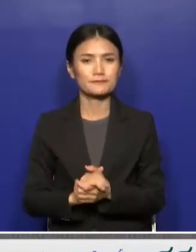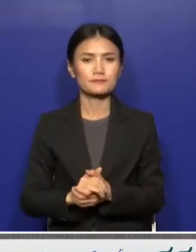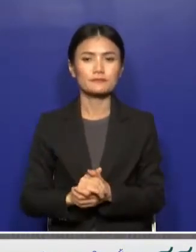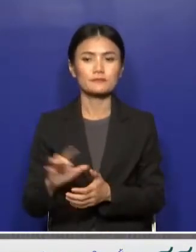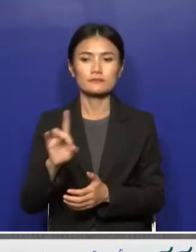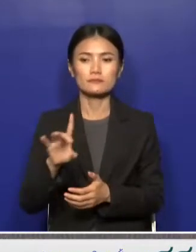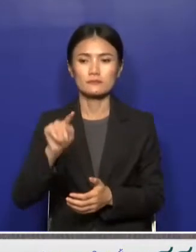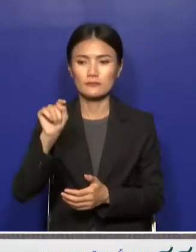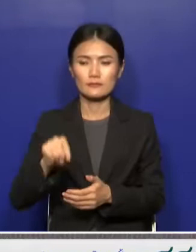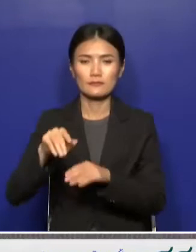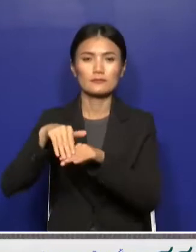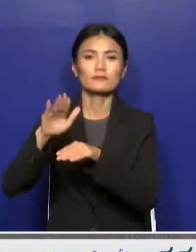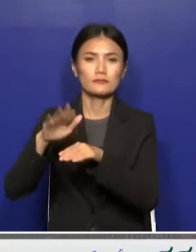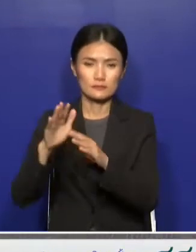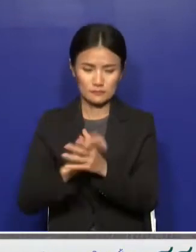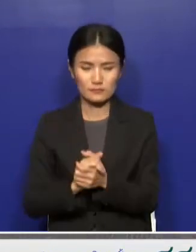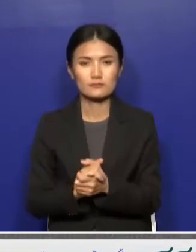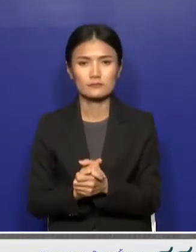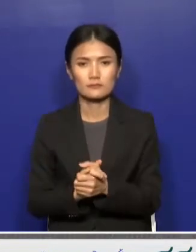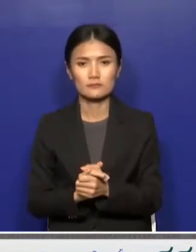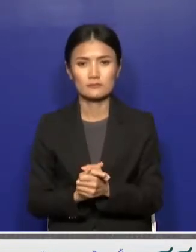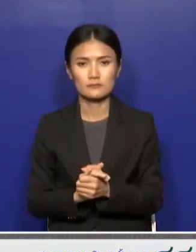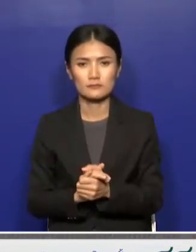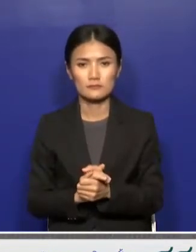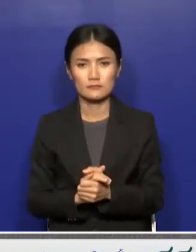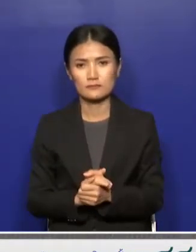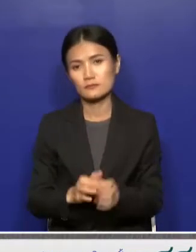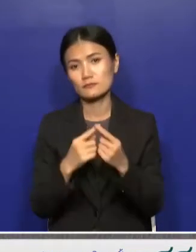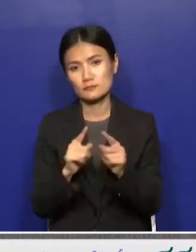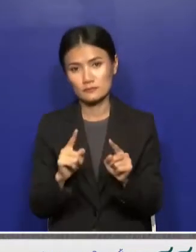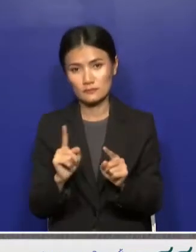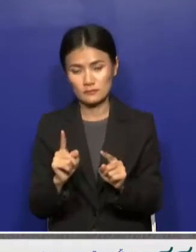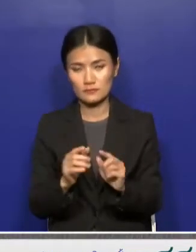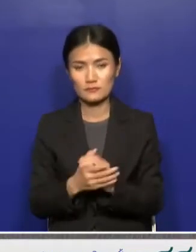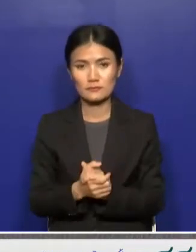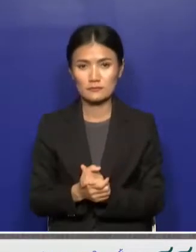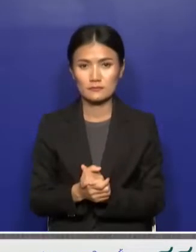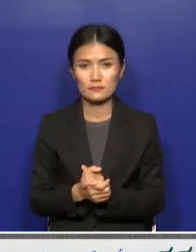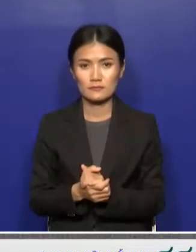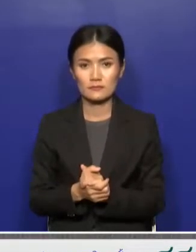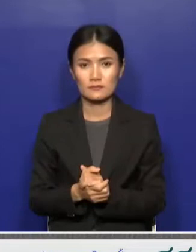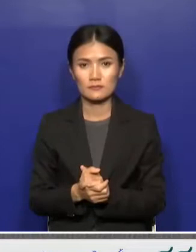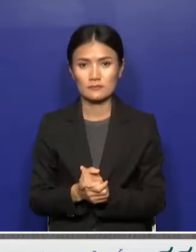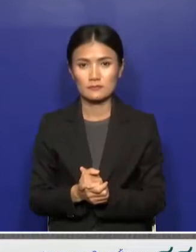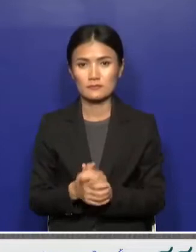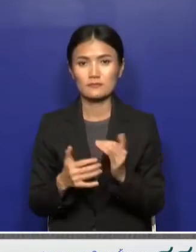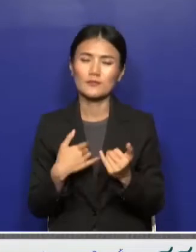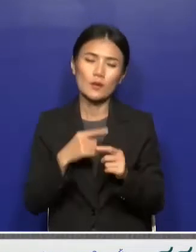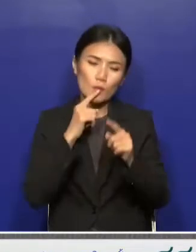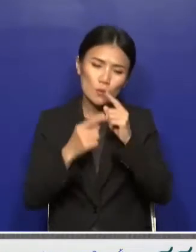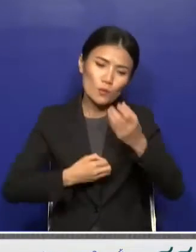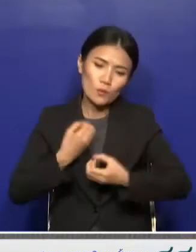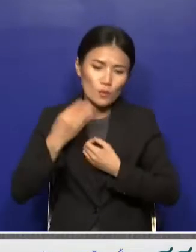ก็ต้องช่วยกันนะครับแต่อย่างไรก็ตามนะครับอย่างที่เราได้อภิปรายกันมาหลายครั้งหลายคราทุกๆ